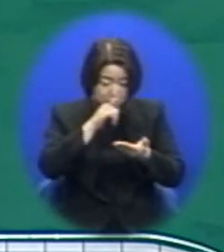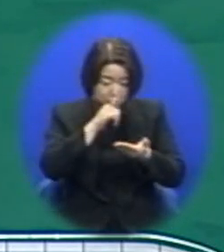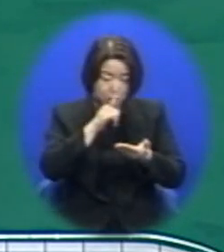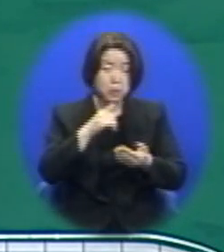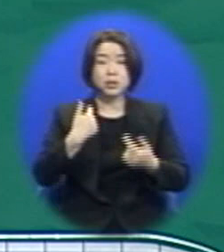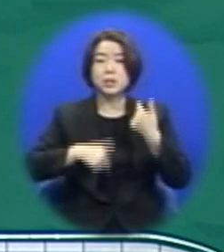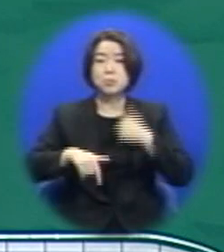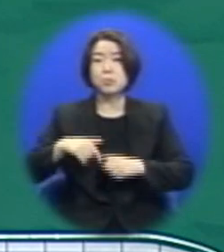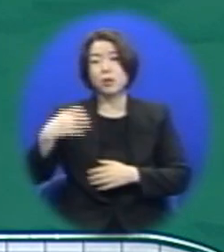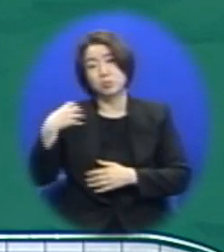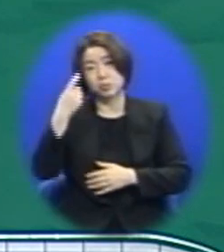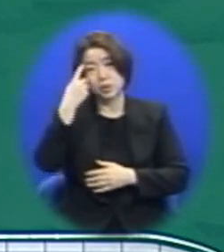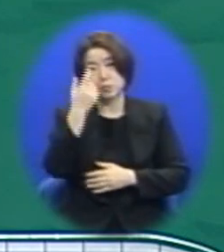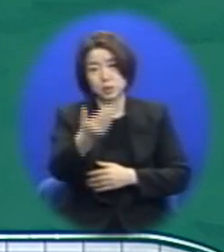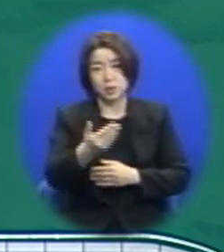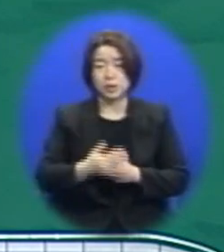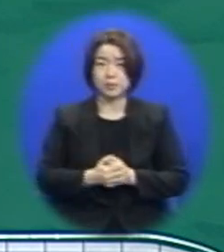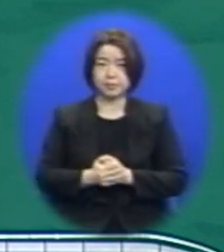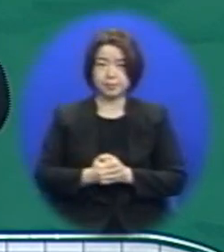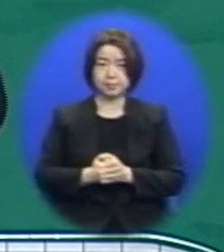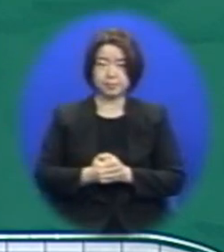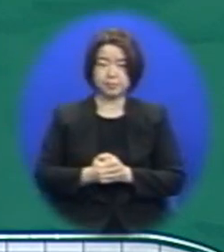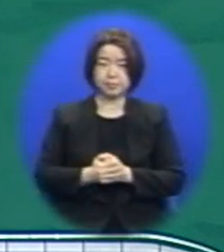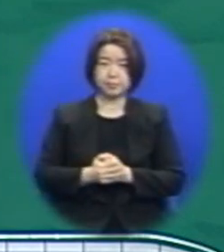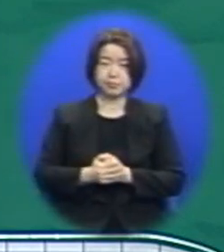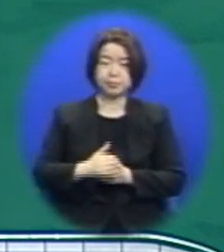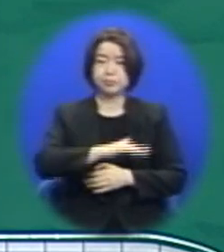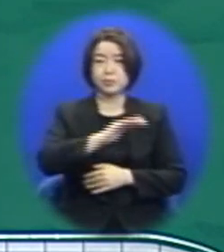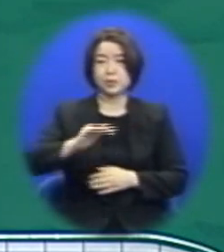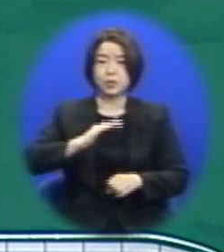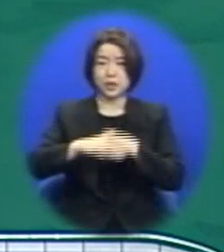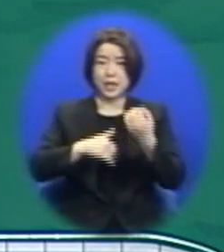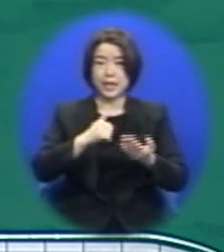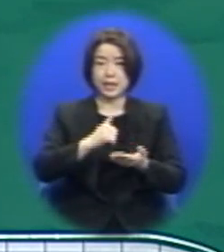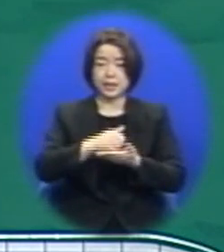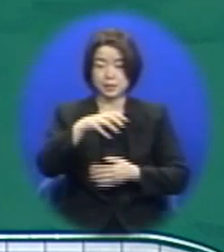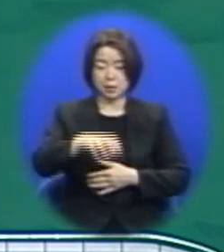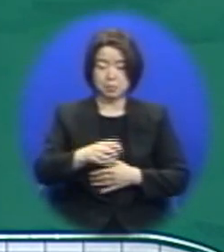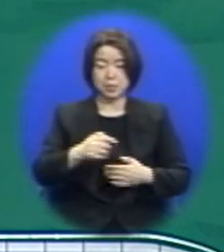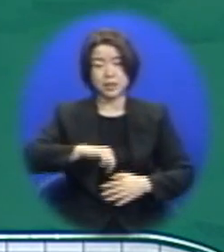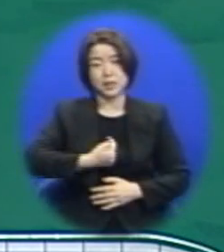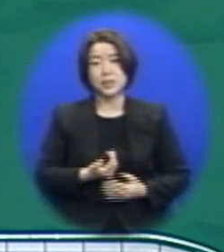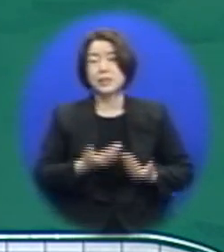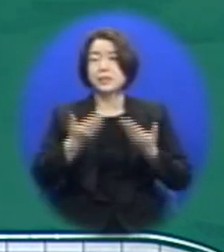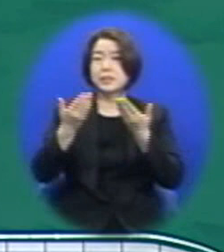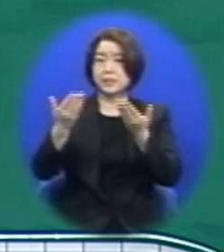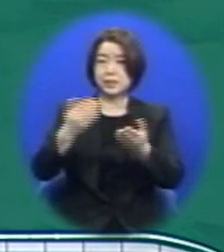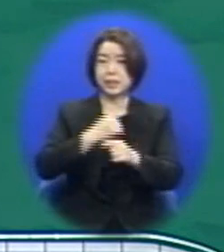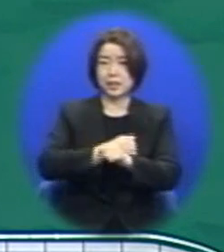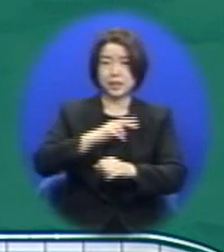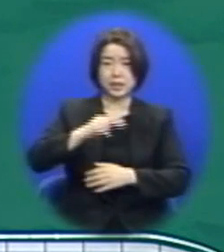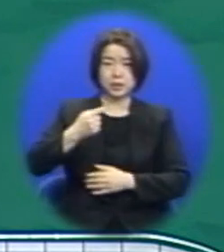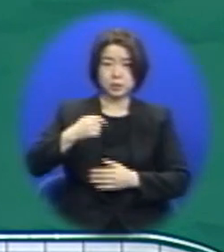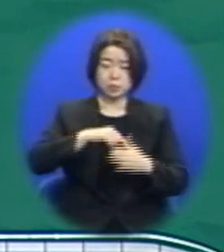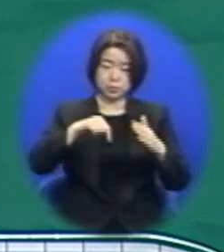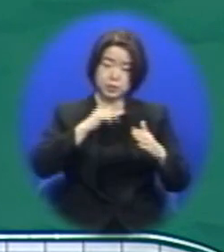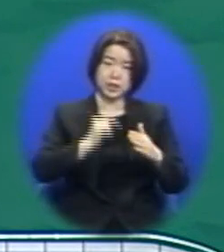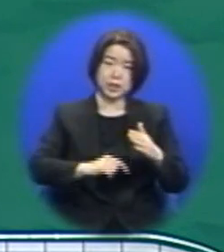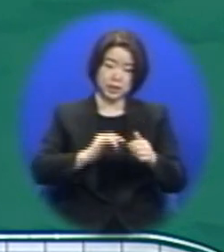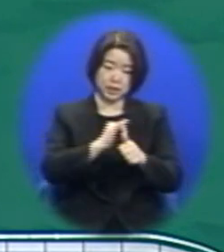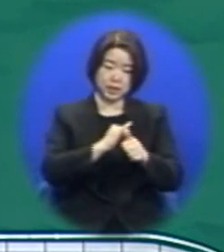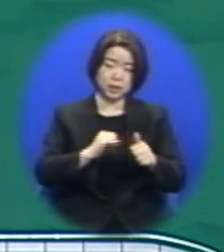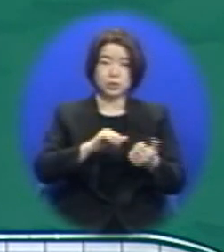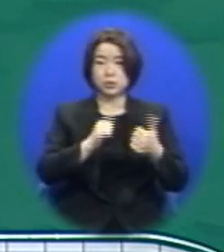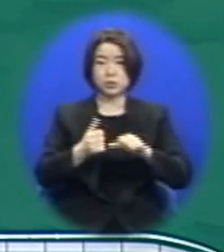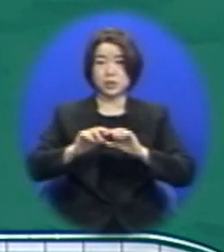부담스러우세요? 우리가 하나님 앞에 우리 자신을 드린다고 할지라도 만약에 우리 안에 헤롯이 죽지